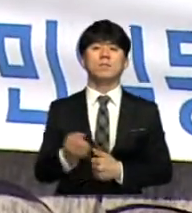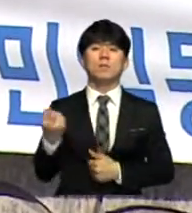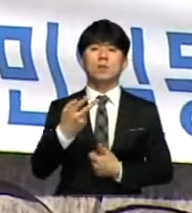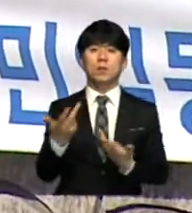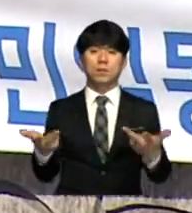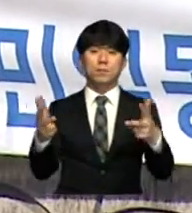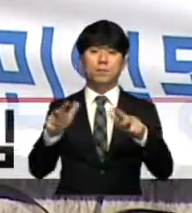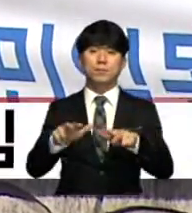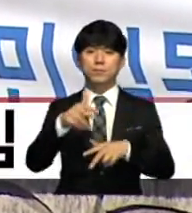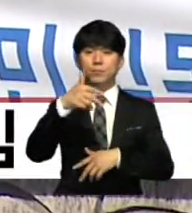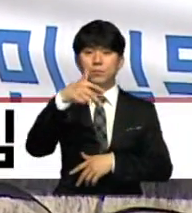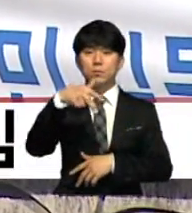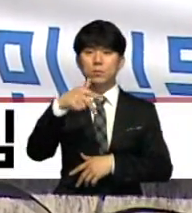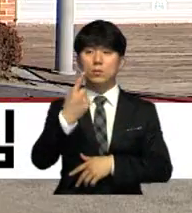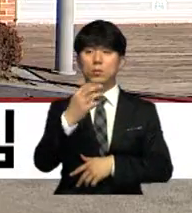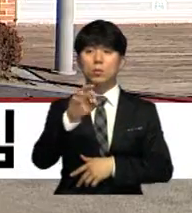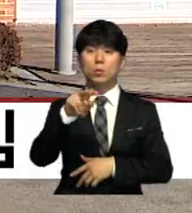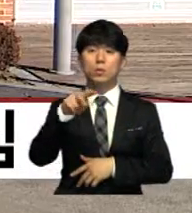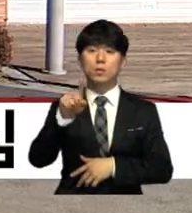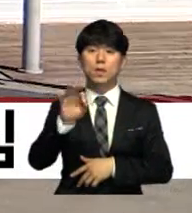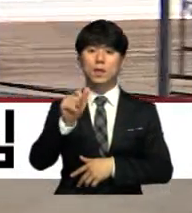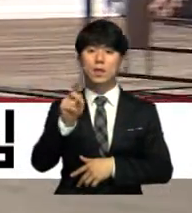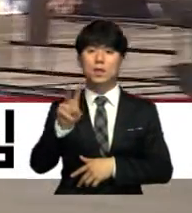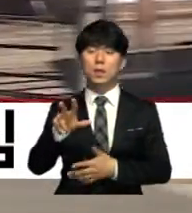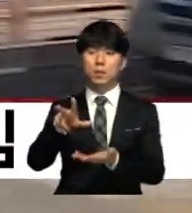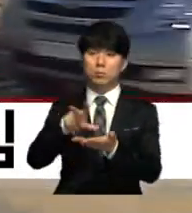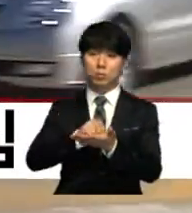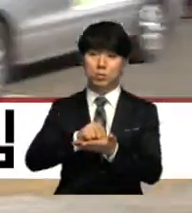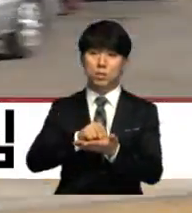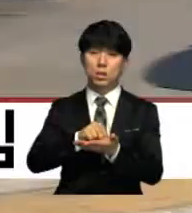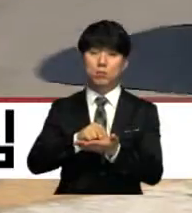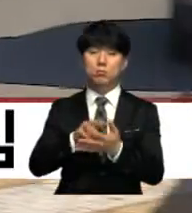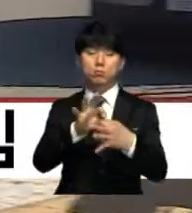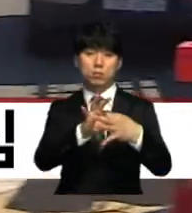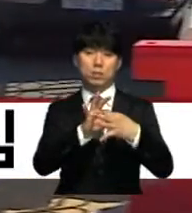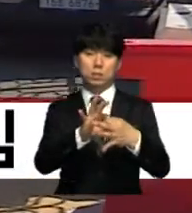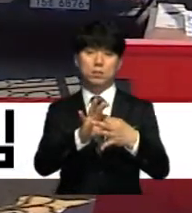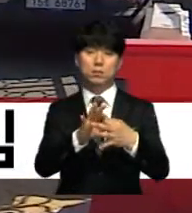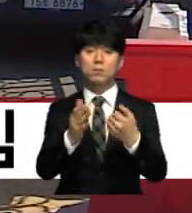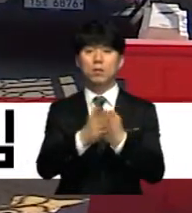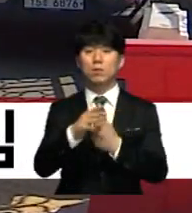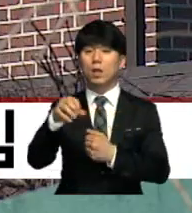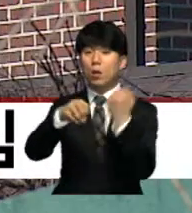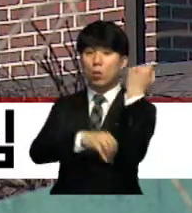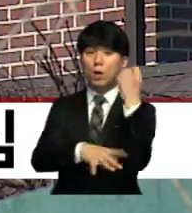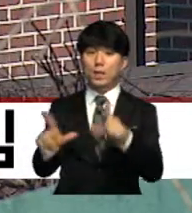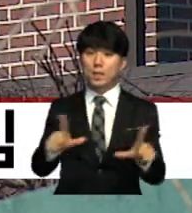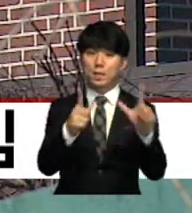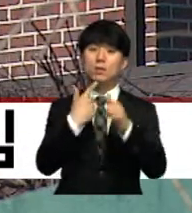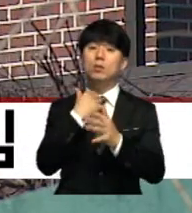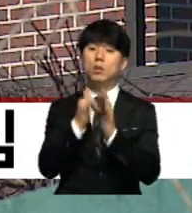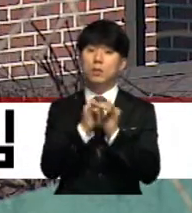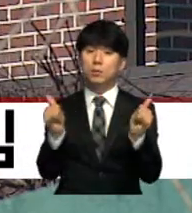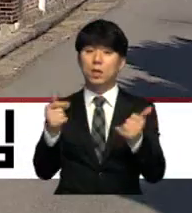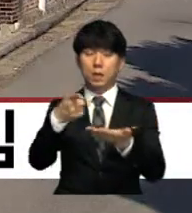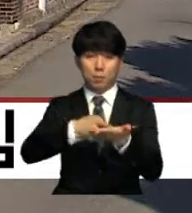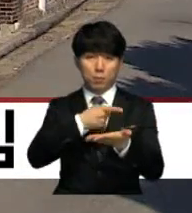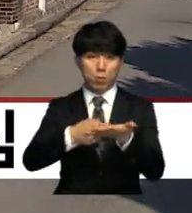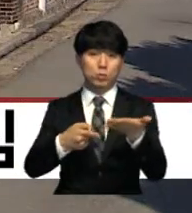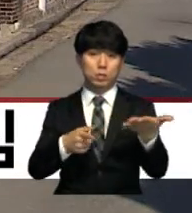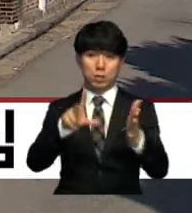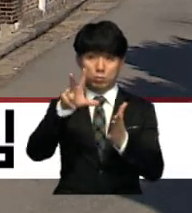종 상향 문제도 뜨겁습니다 원지동 추모시 쌀 건립에 따른 주민 피해 부상으로 인근 마을 종 상향이 추진 됐지만